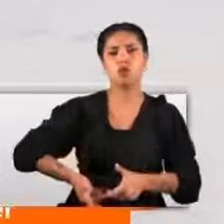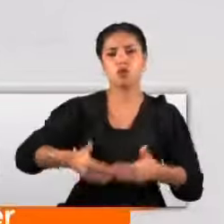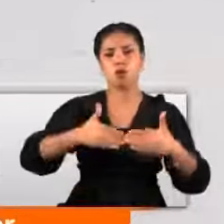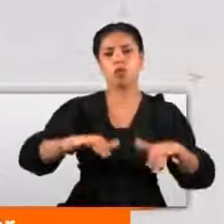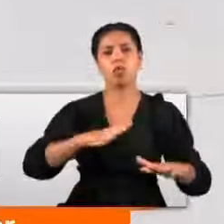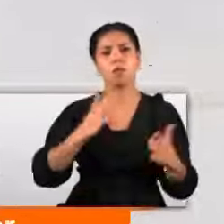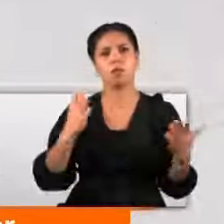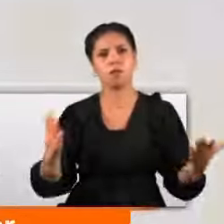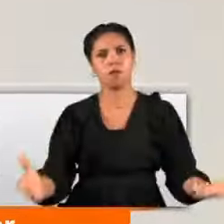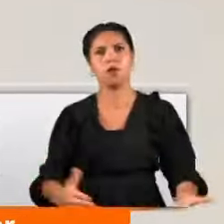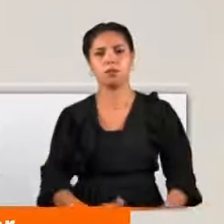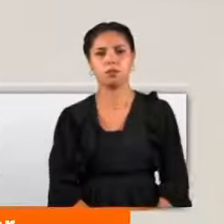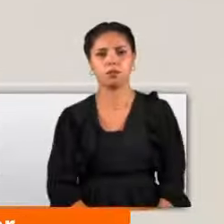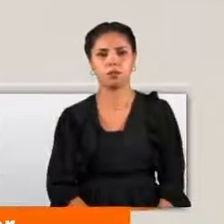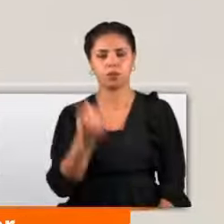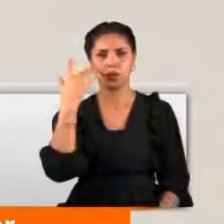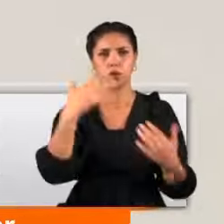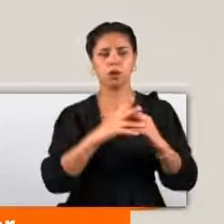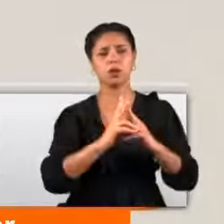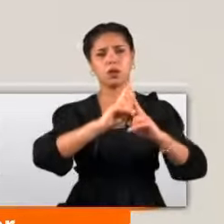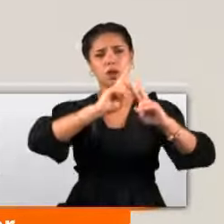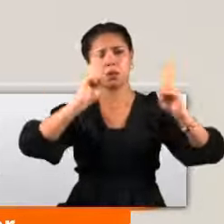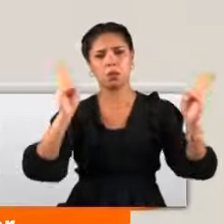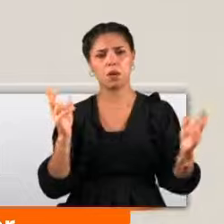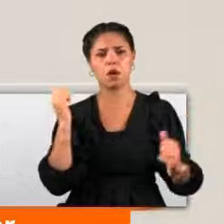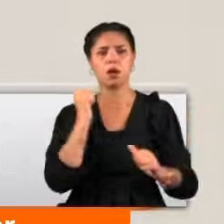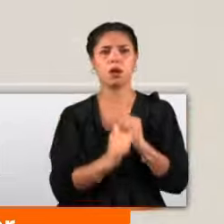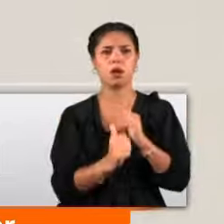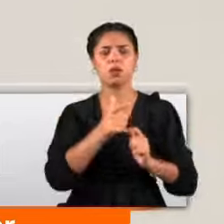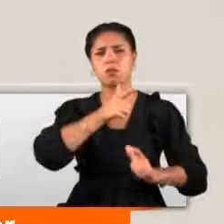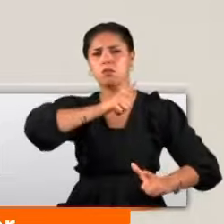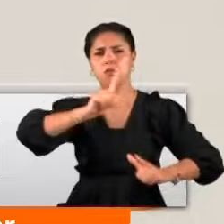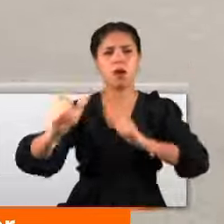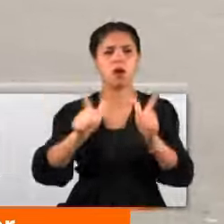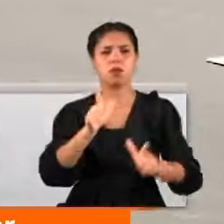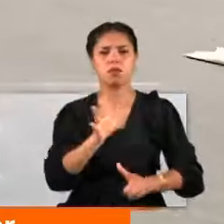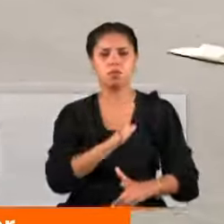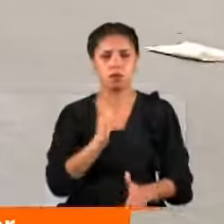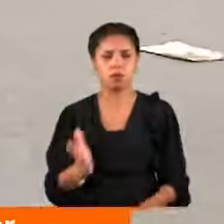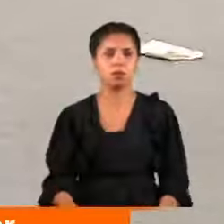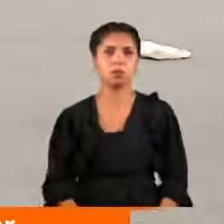burayı kontrol altında tutuyor. Dün gece sabaha kadar kavgalar, bağırışlar falan oldu.